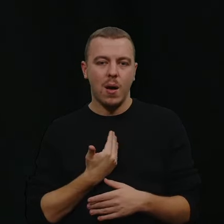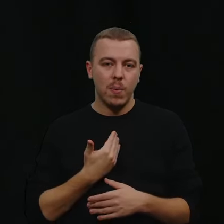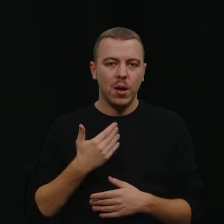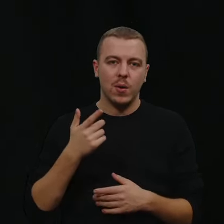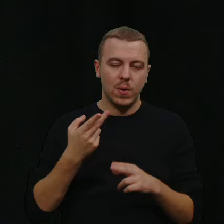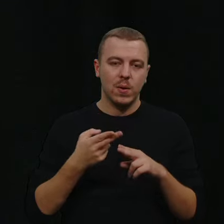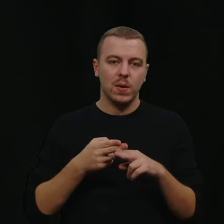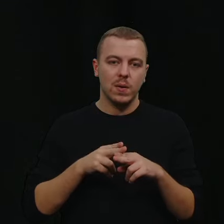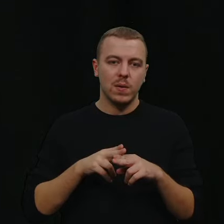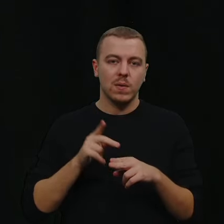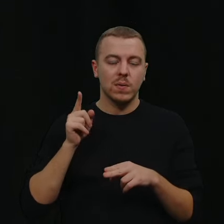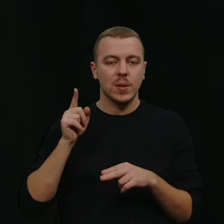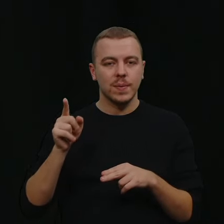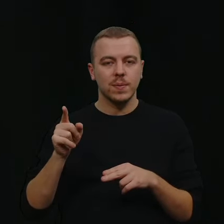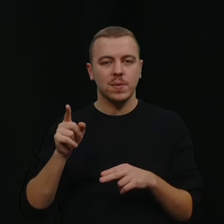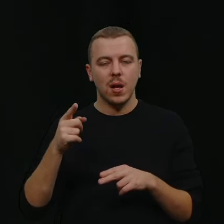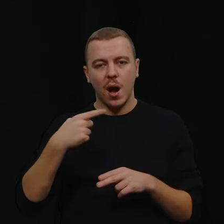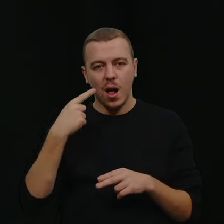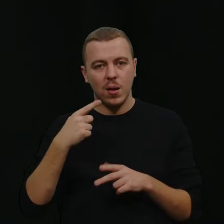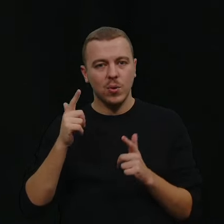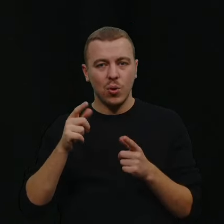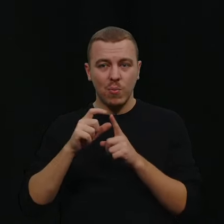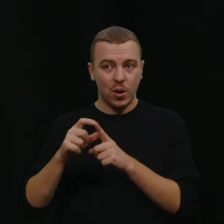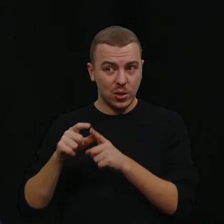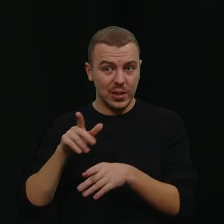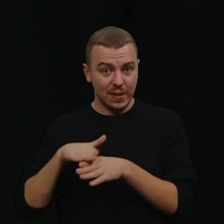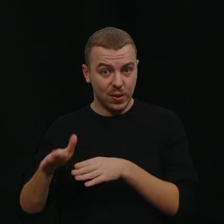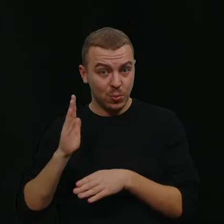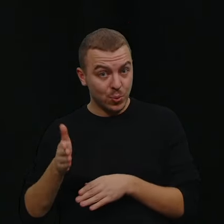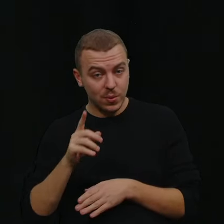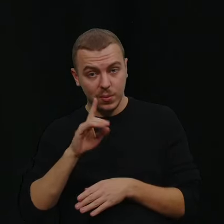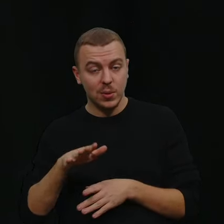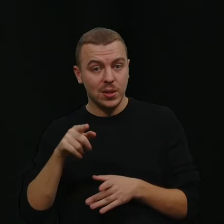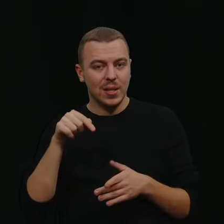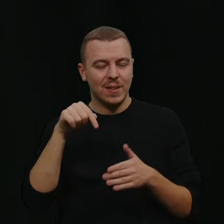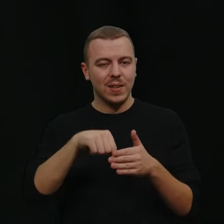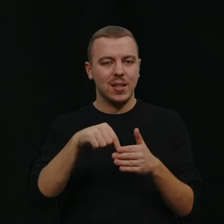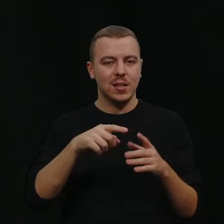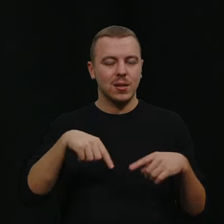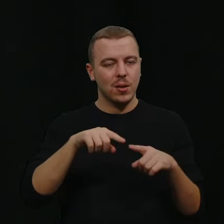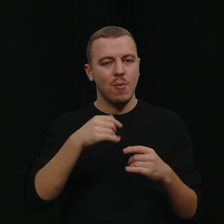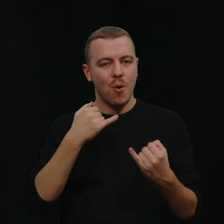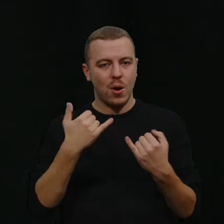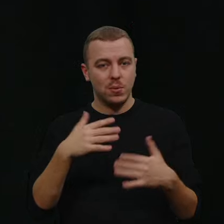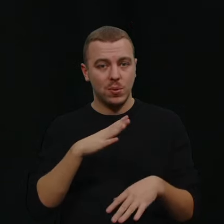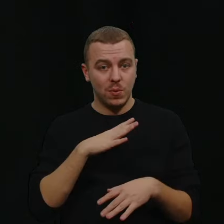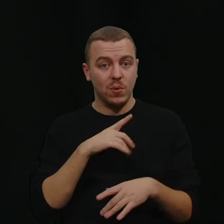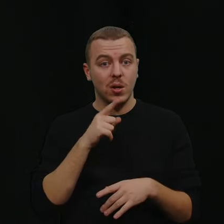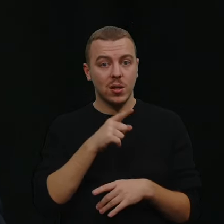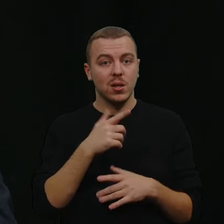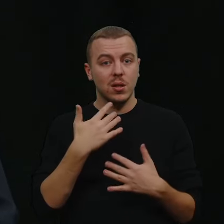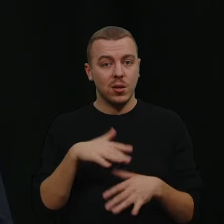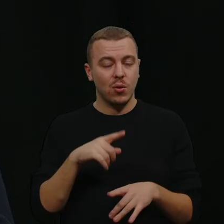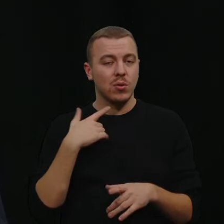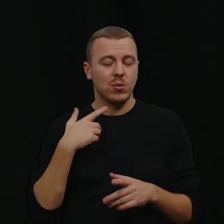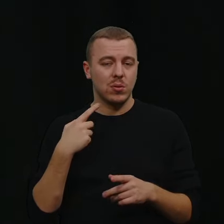kaip sakyt, nu, kalbomis ir duotais pažadais. Aš manau, kad vidinis kažkoks uždaras pokalbis įvyko, kad jinai